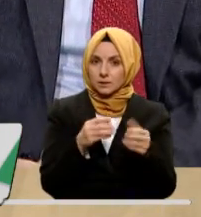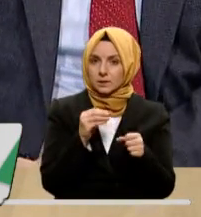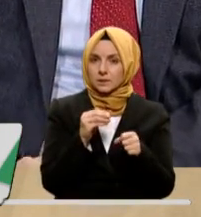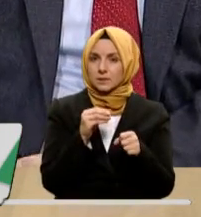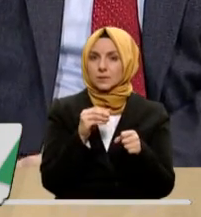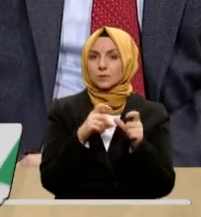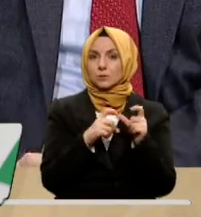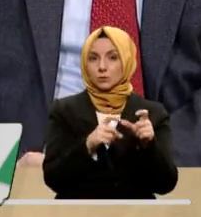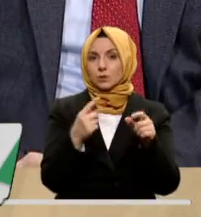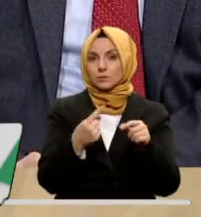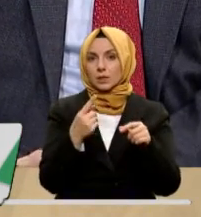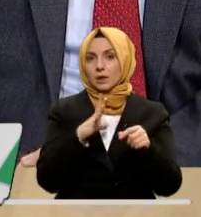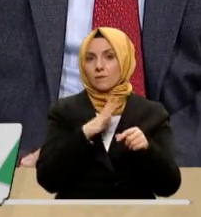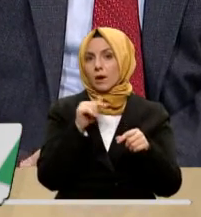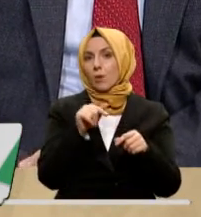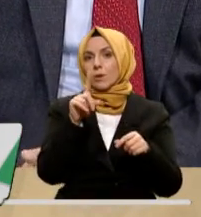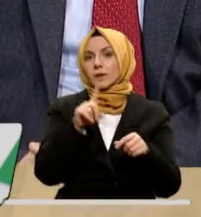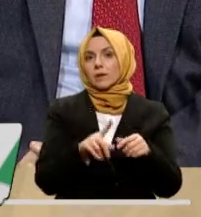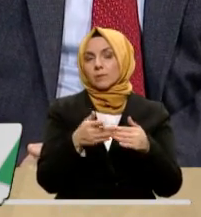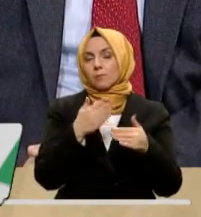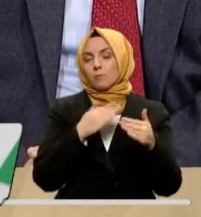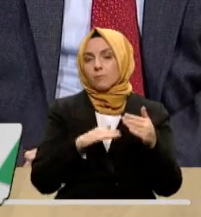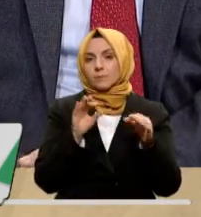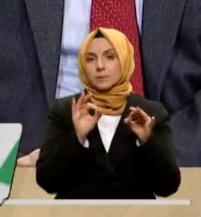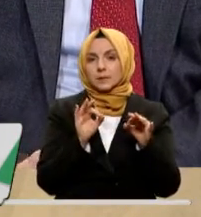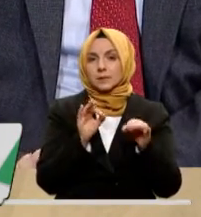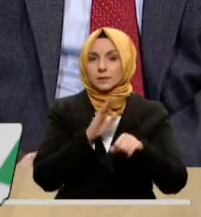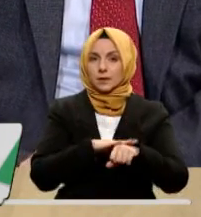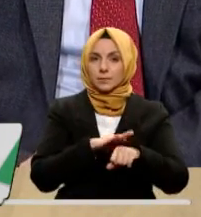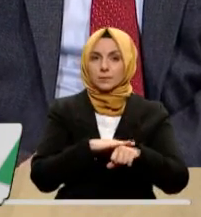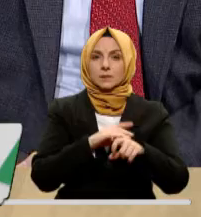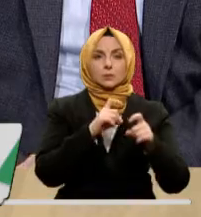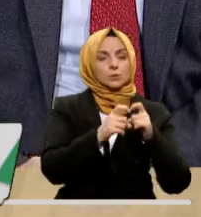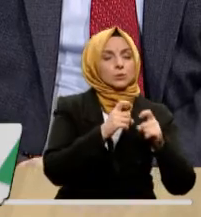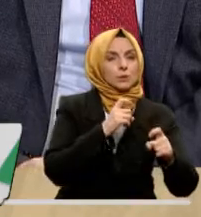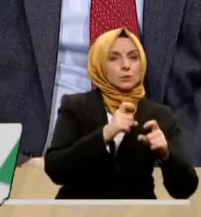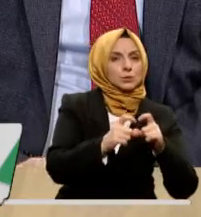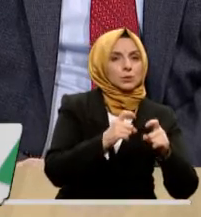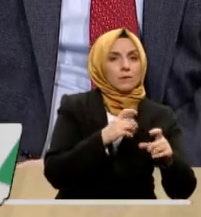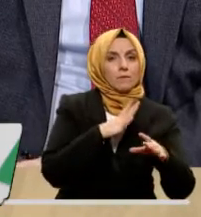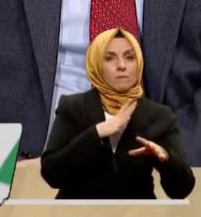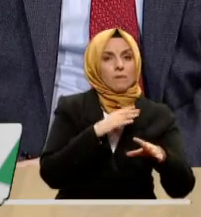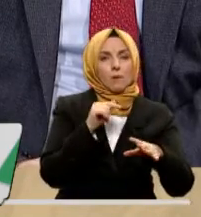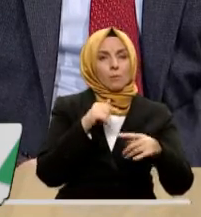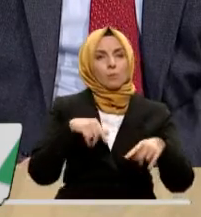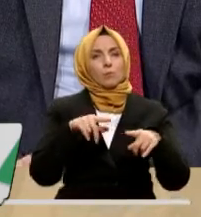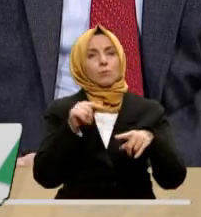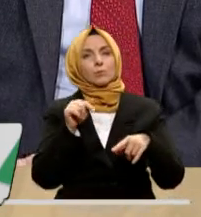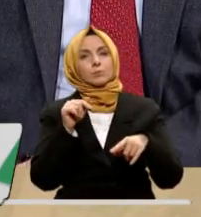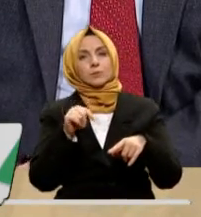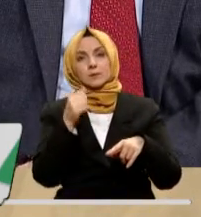şimdi öncelikli olarak o ilk başta yaptığınız sorgulamada işte aldığınız bilgiler ve benzeri bizim kan vermemize engel